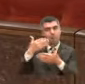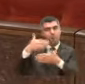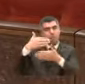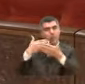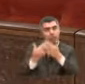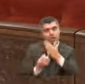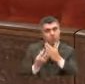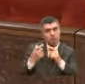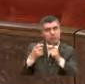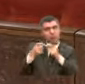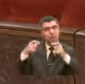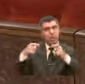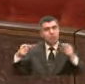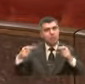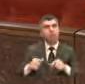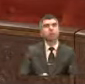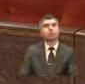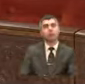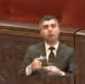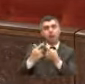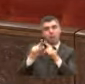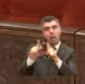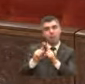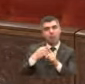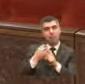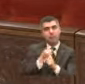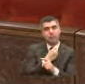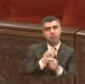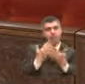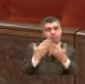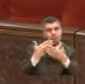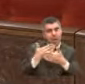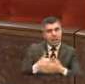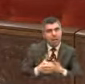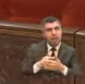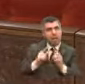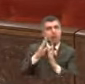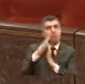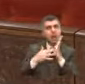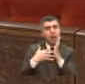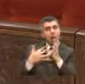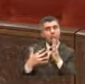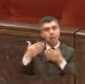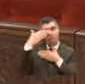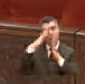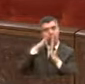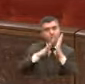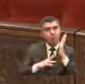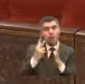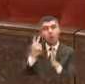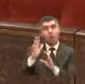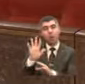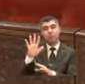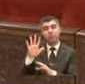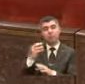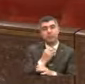او بالتوسيعات او بتأهيل المصالح الحالية، يعني هو برنامج وطني فيه 52 مؤسسة، 16 مليار ديال الدرهم